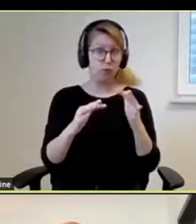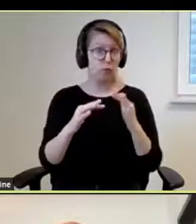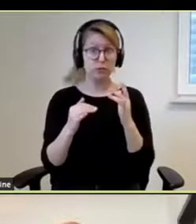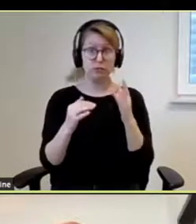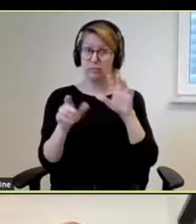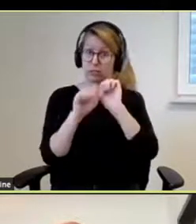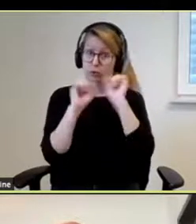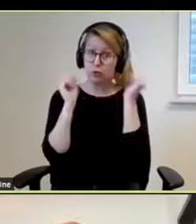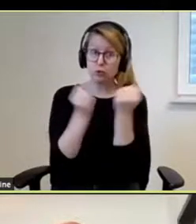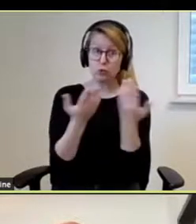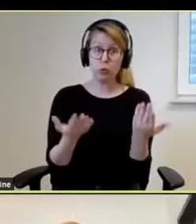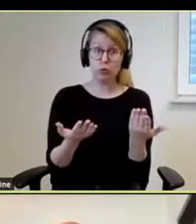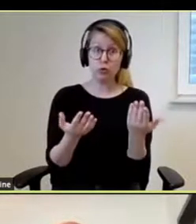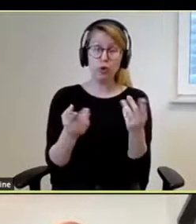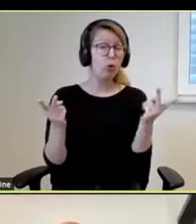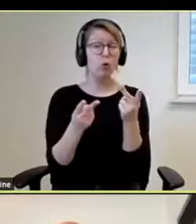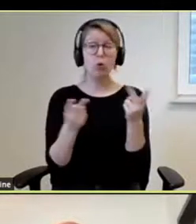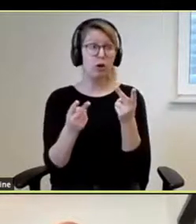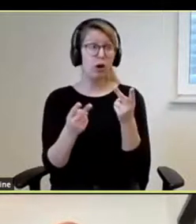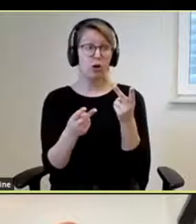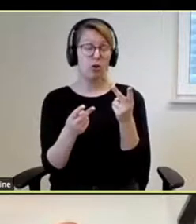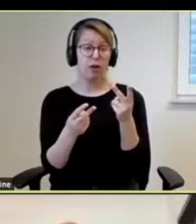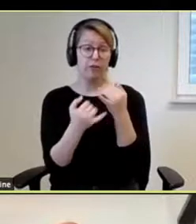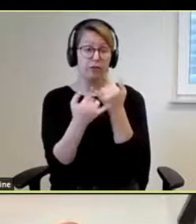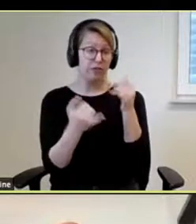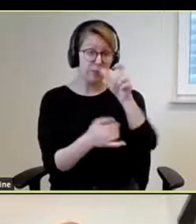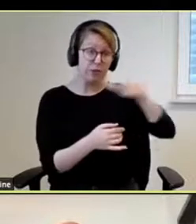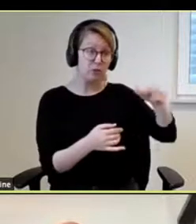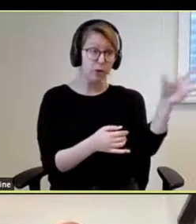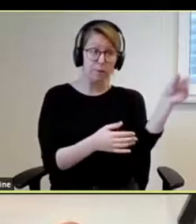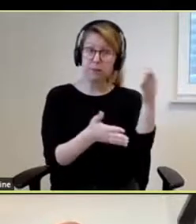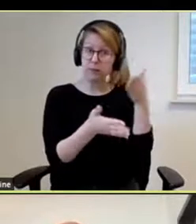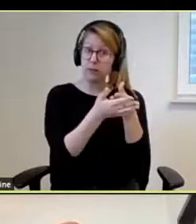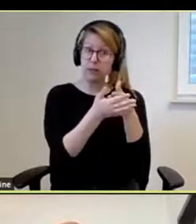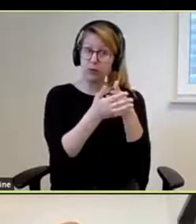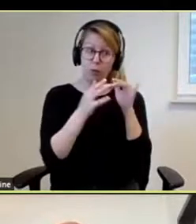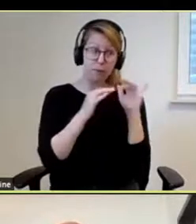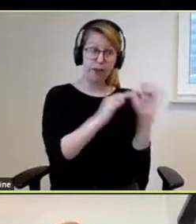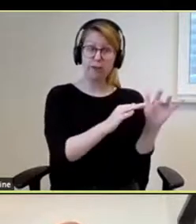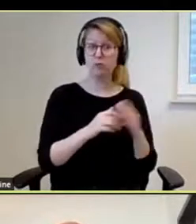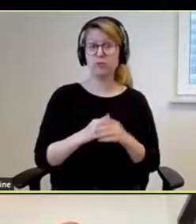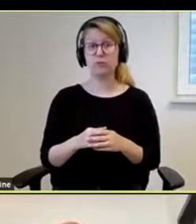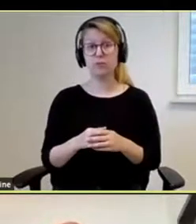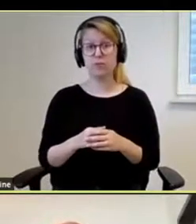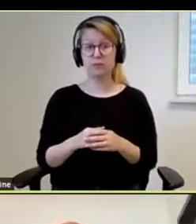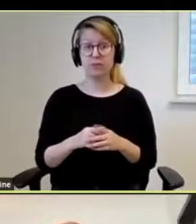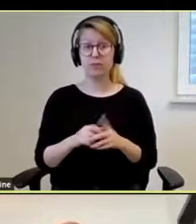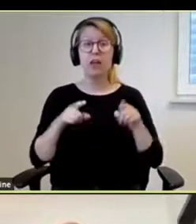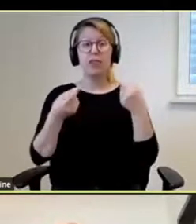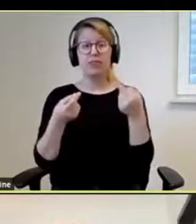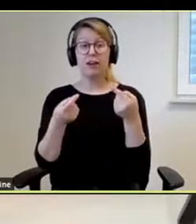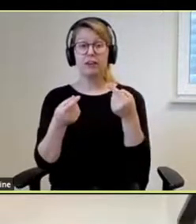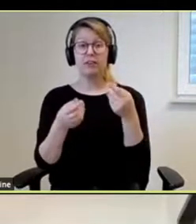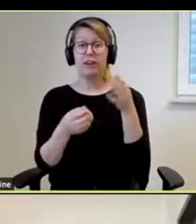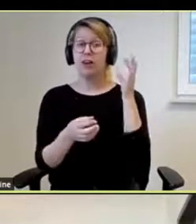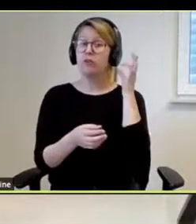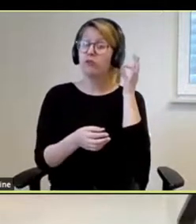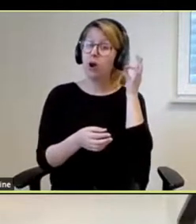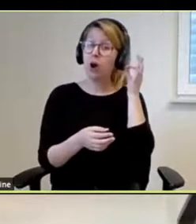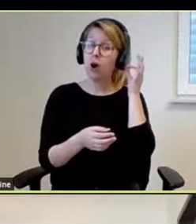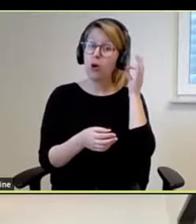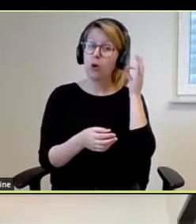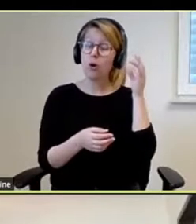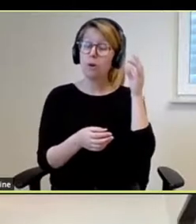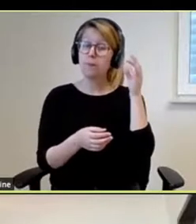ob Menschen mit Behinderung zu Lützburg. Genau, also dann unter Madeleine Kaiser von der Gemeng, die